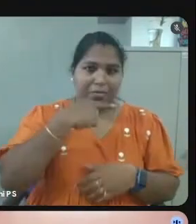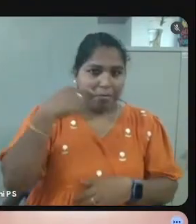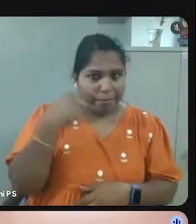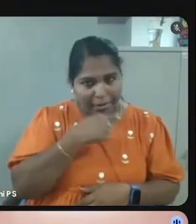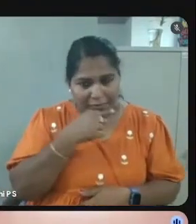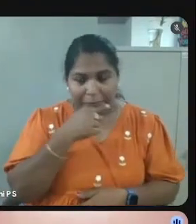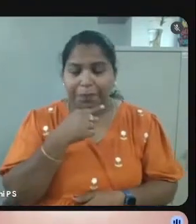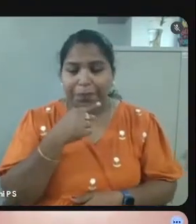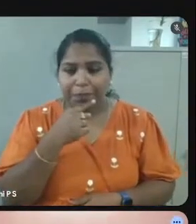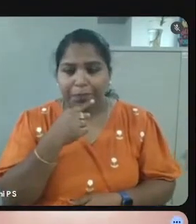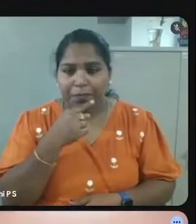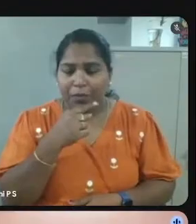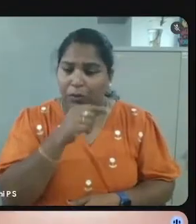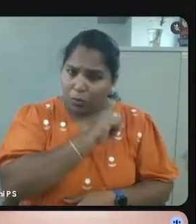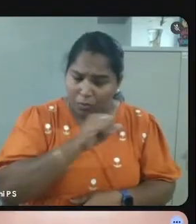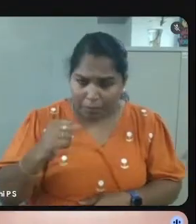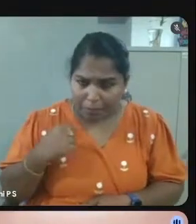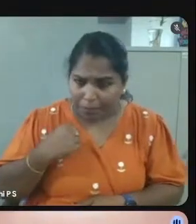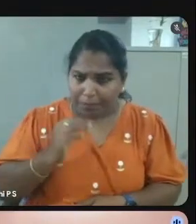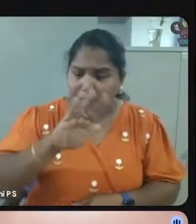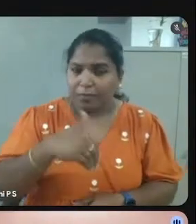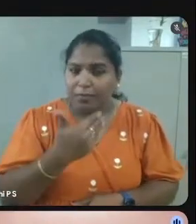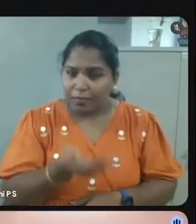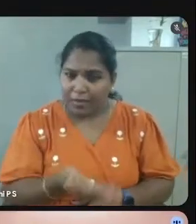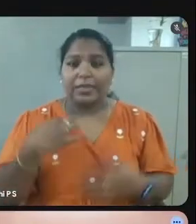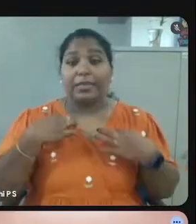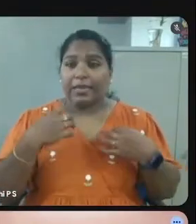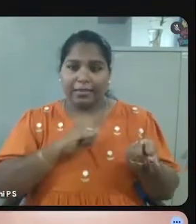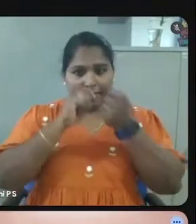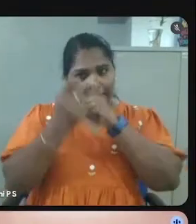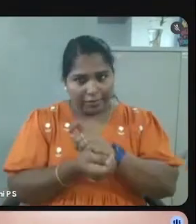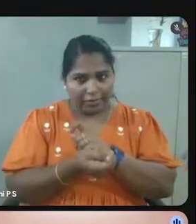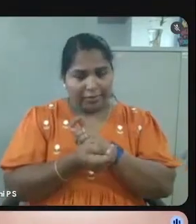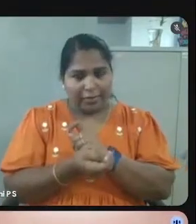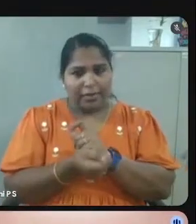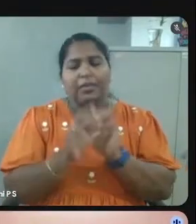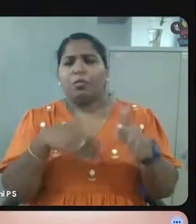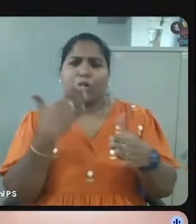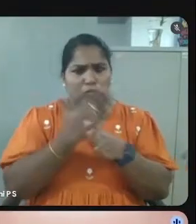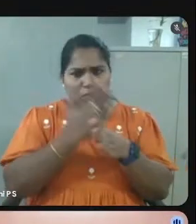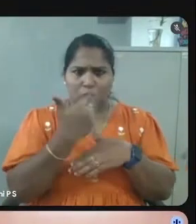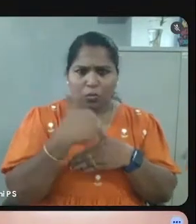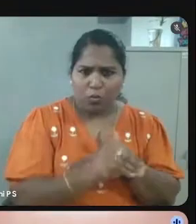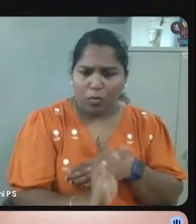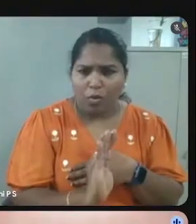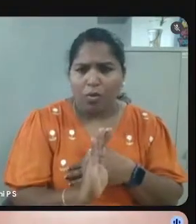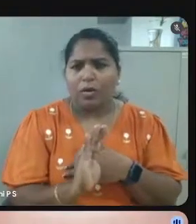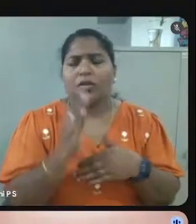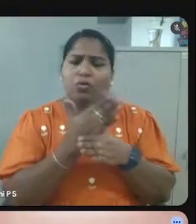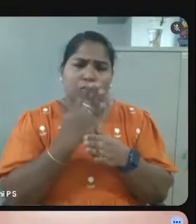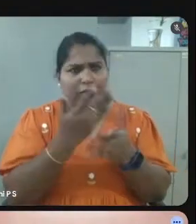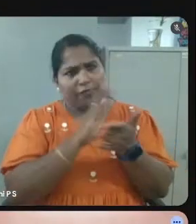അവർ കുളിക്കും, പിന്നെ ഡ്രസ് ചേഞ്ച് ചെയ്യും, അവർ ജോലിക്ക് പോവും, പിന്നെ ജോലിക്ക്